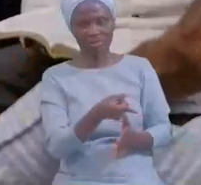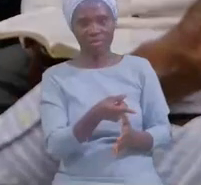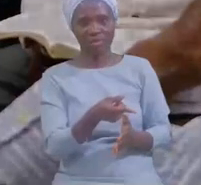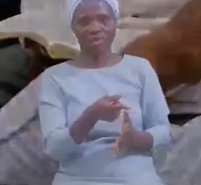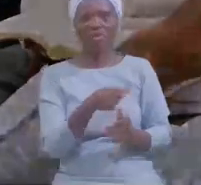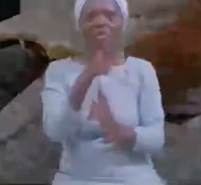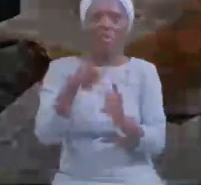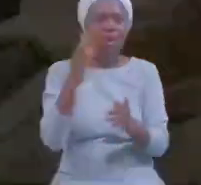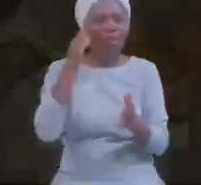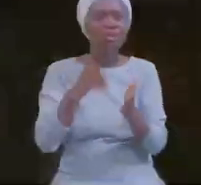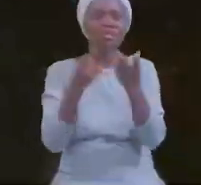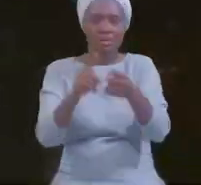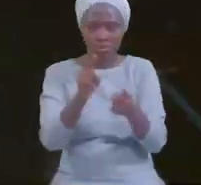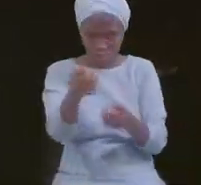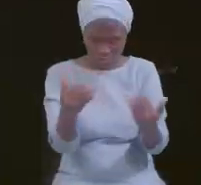arriver ce soir?